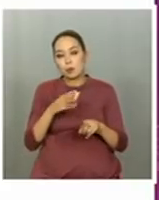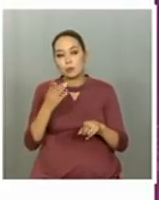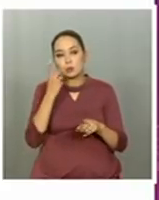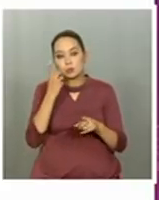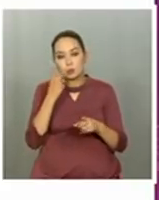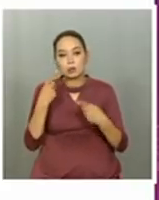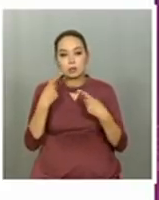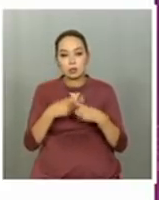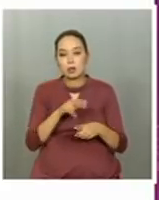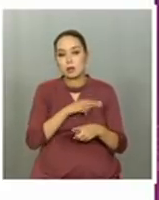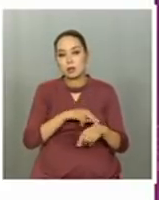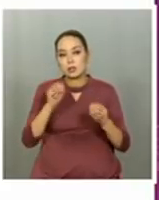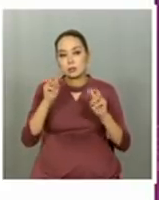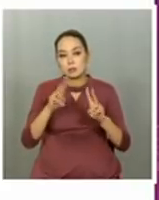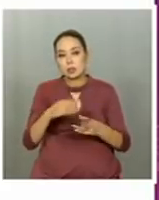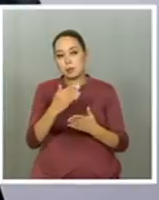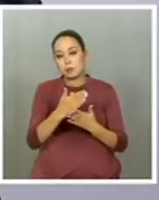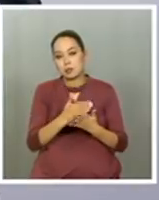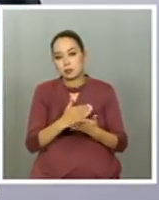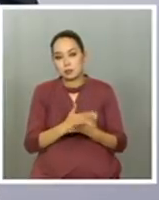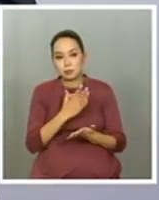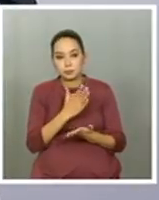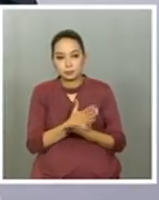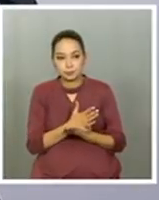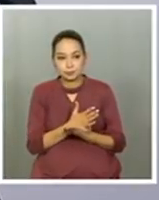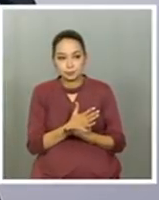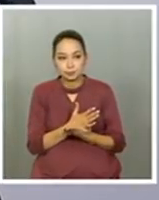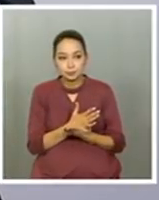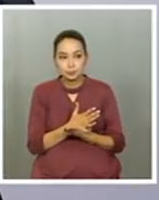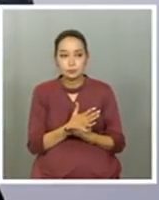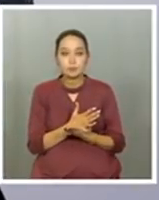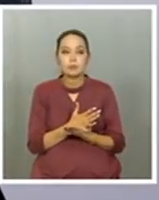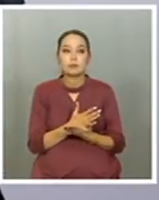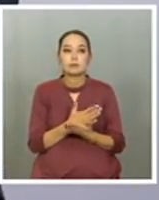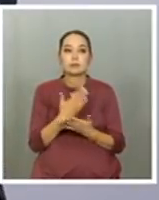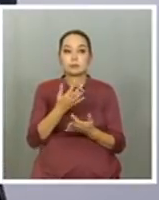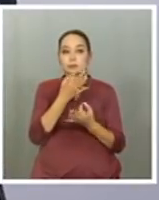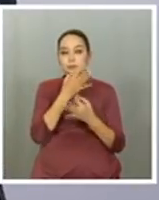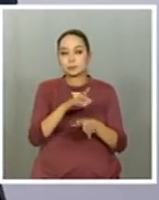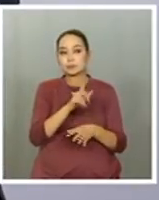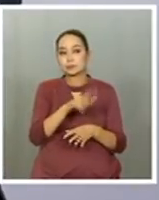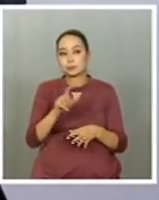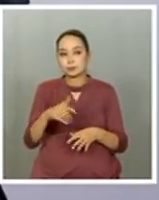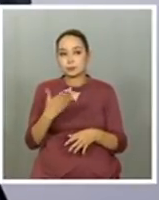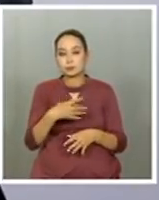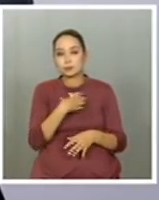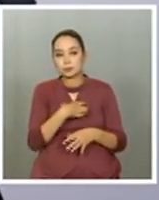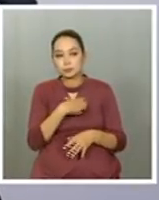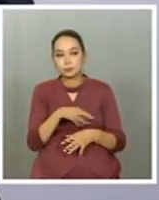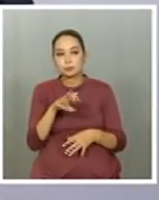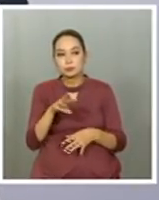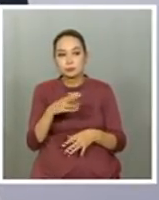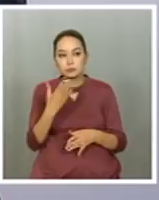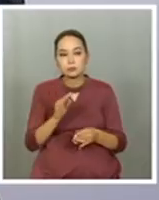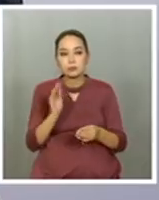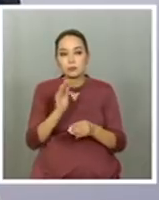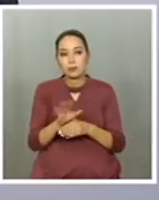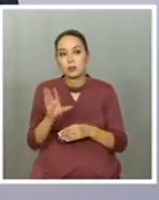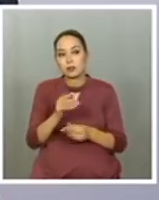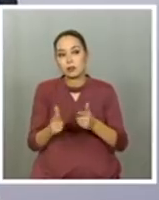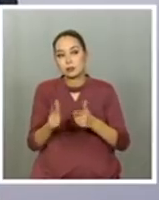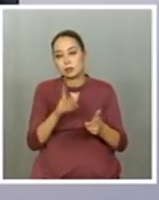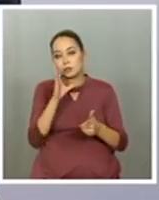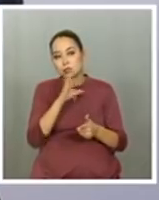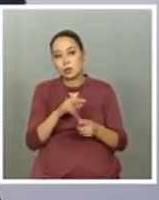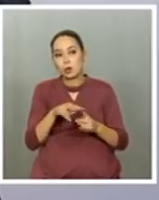арналған бағдарламалық жасақтама. Кез келген адам қажетті мобильді қосымшаны әзірлей алатындай